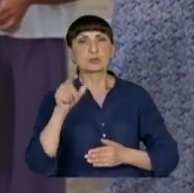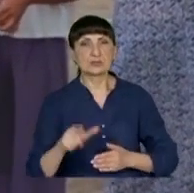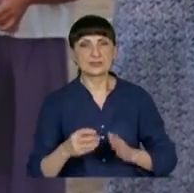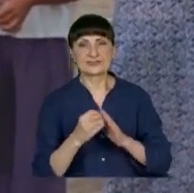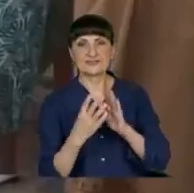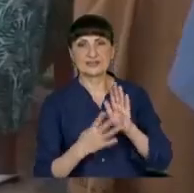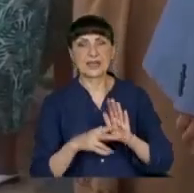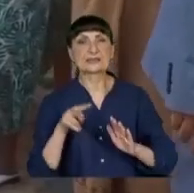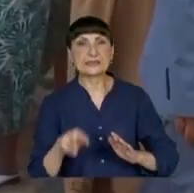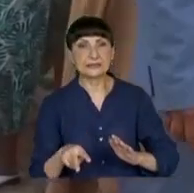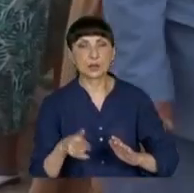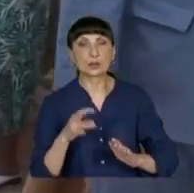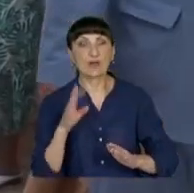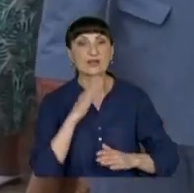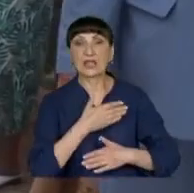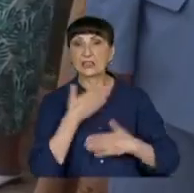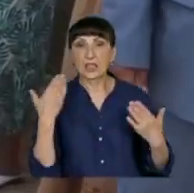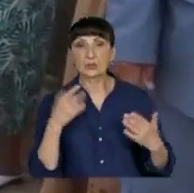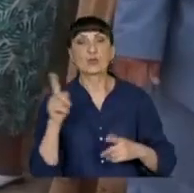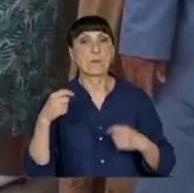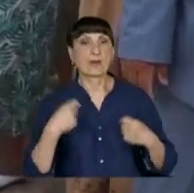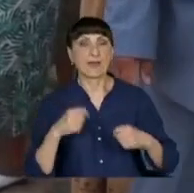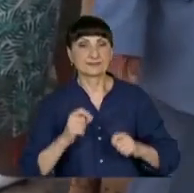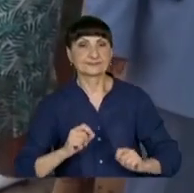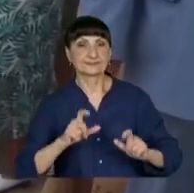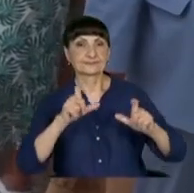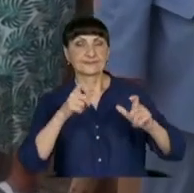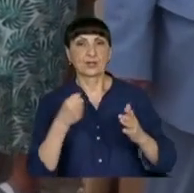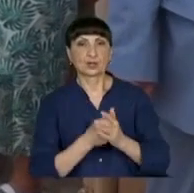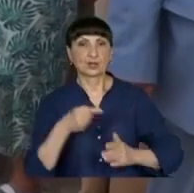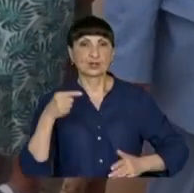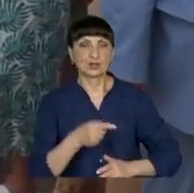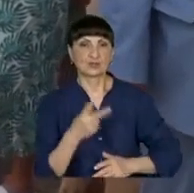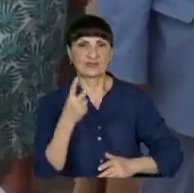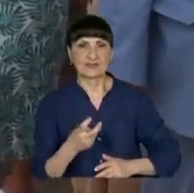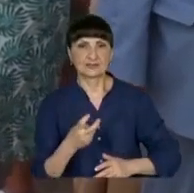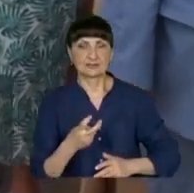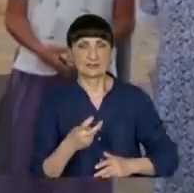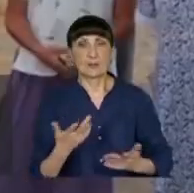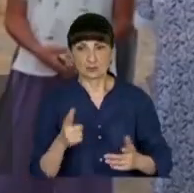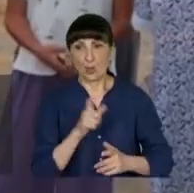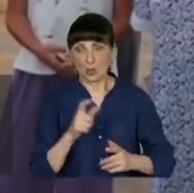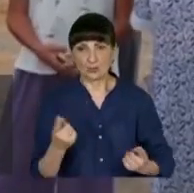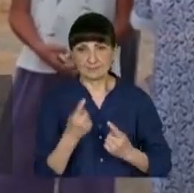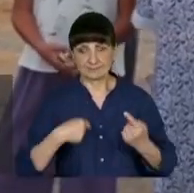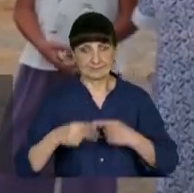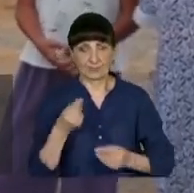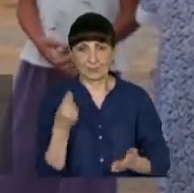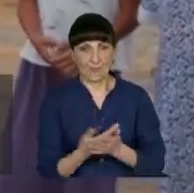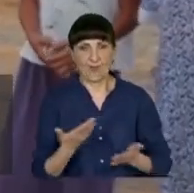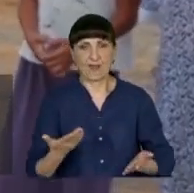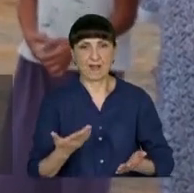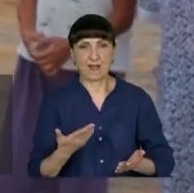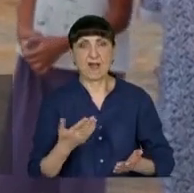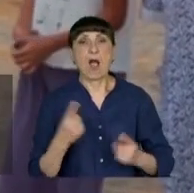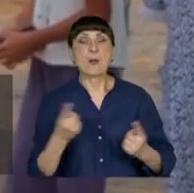19 литров Однако когда воды нет некоторые продавцы поднимают цены до 1200 Мы же простые сельчане Для нас это очень дорого